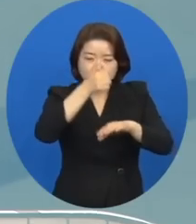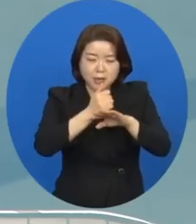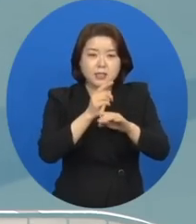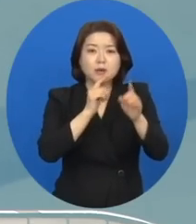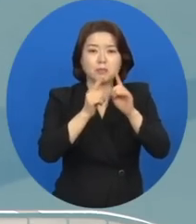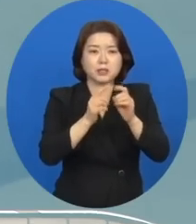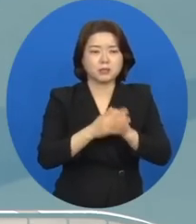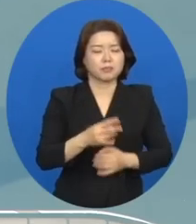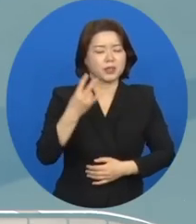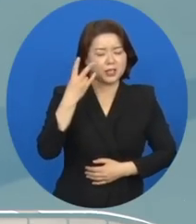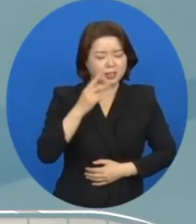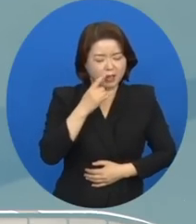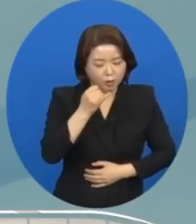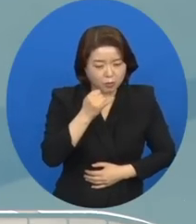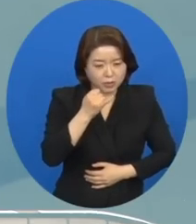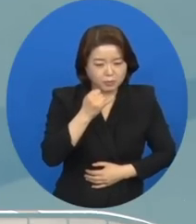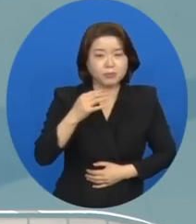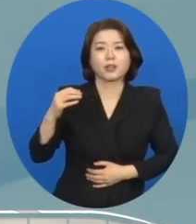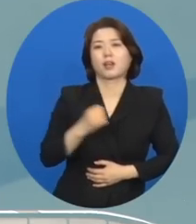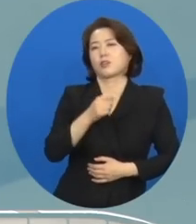어머니 하고 오신 거죠.